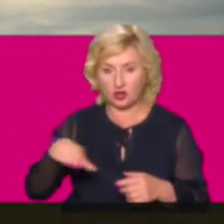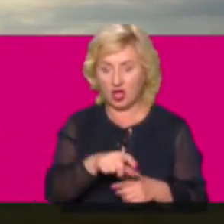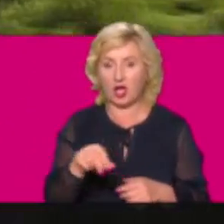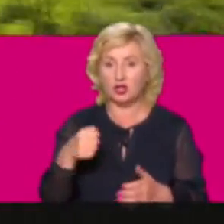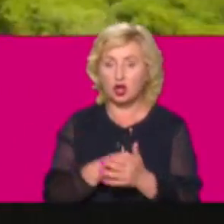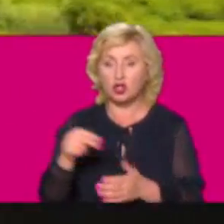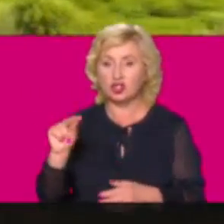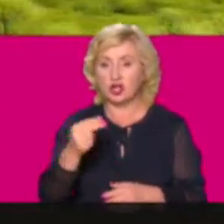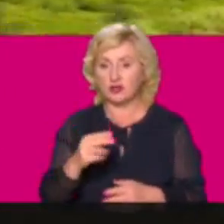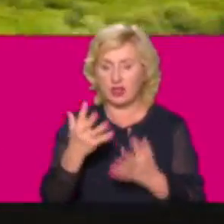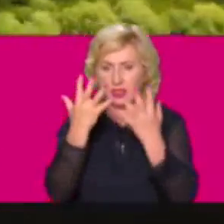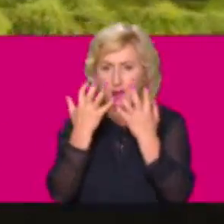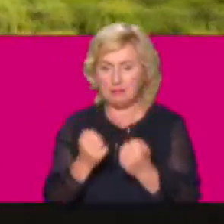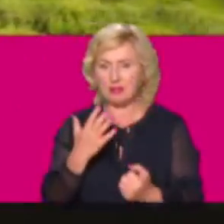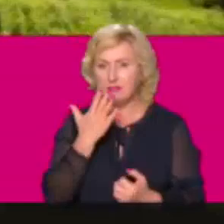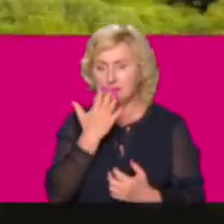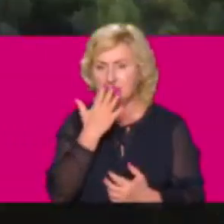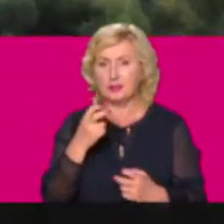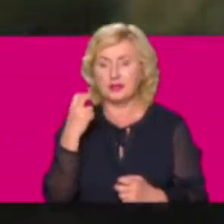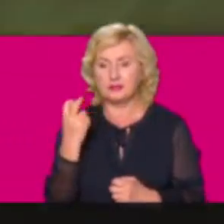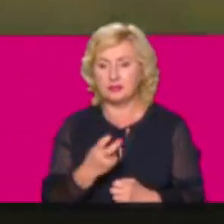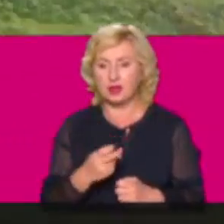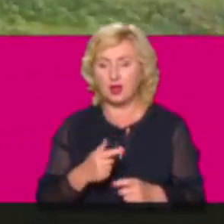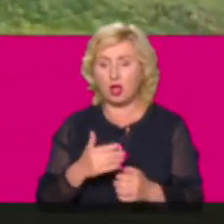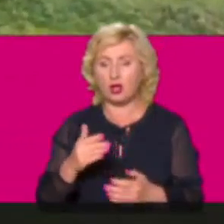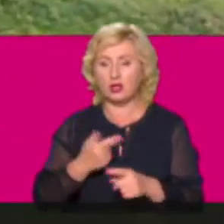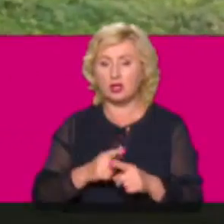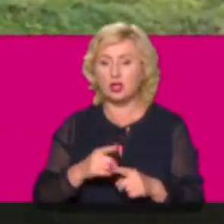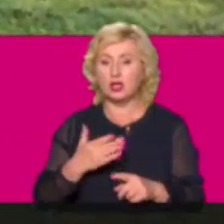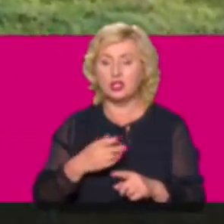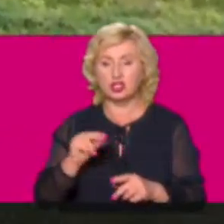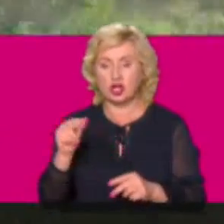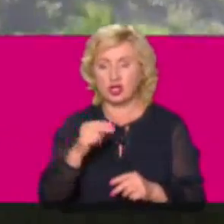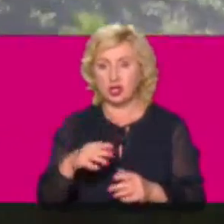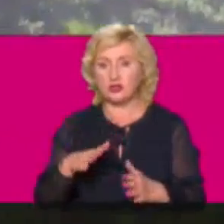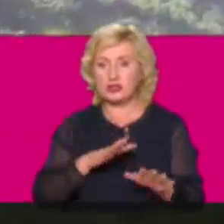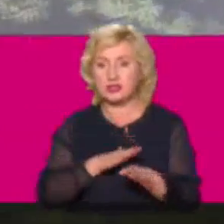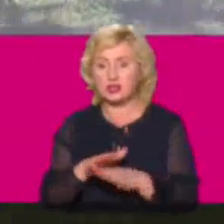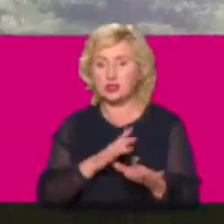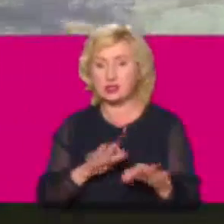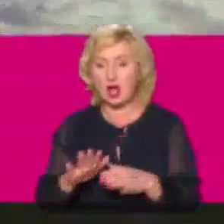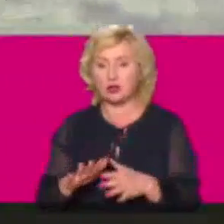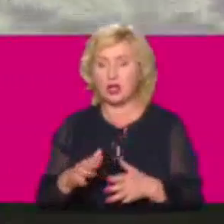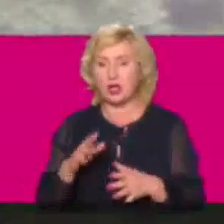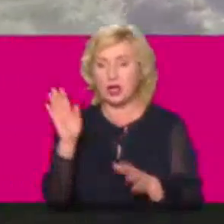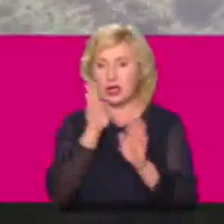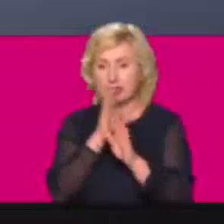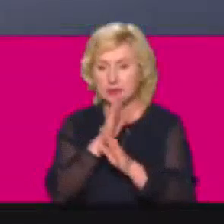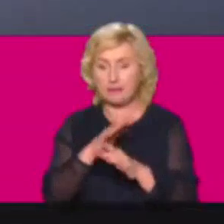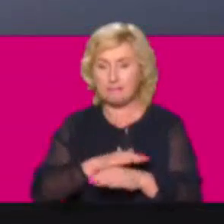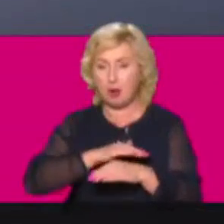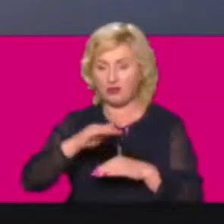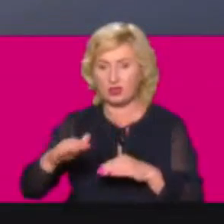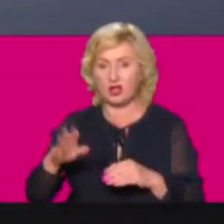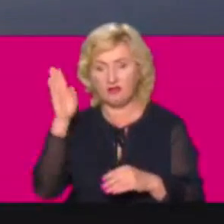темніша, має неприємний запах. Протягом останньої доби на ділянці Десни перед Черніговим здійснюються заходи з насичення киснем поверхневою